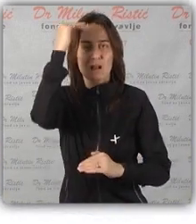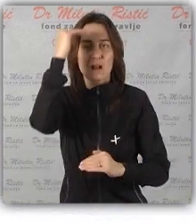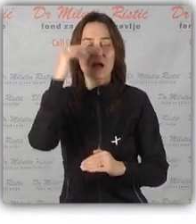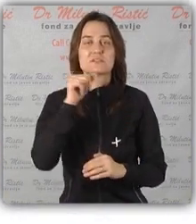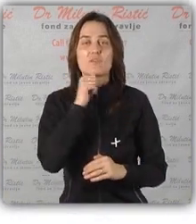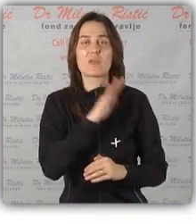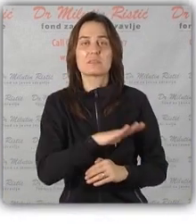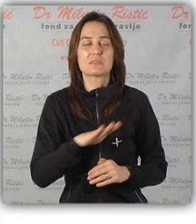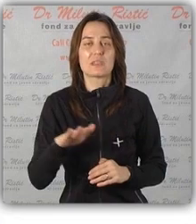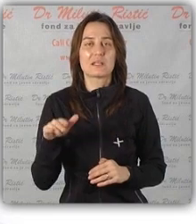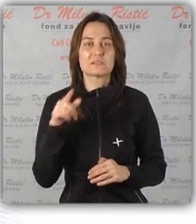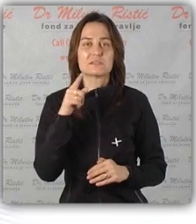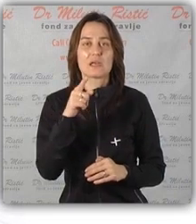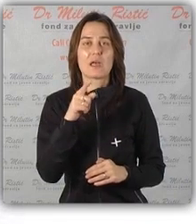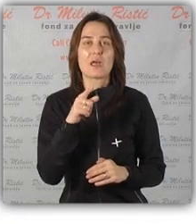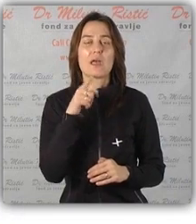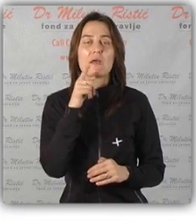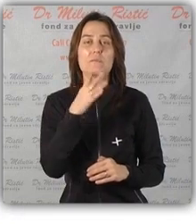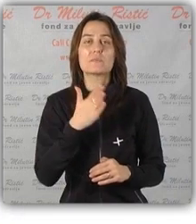razvoju dece.